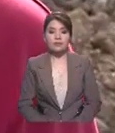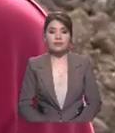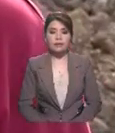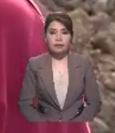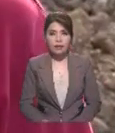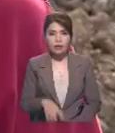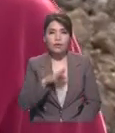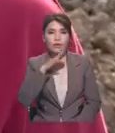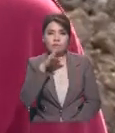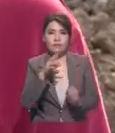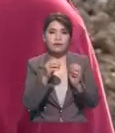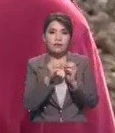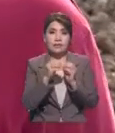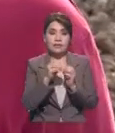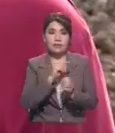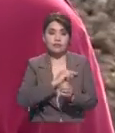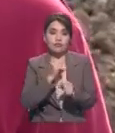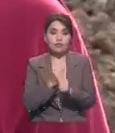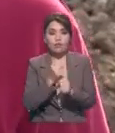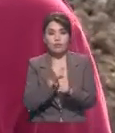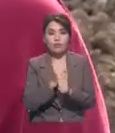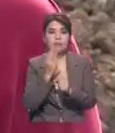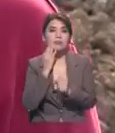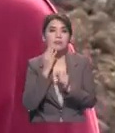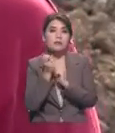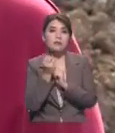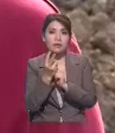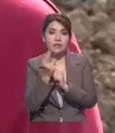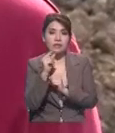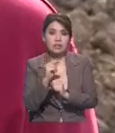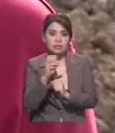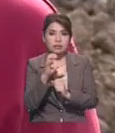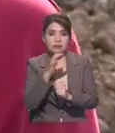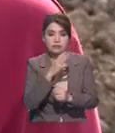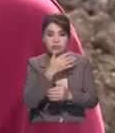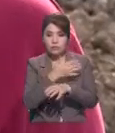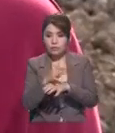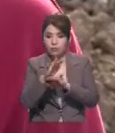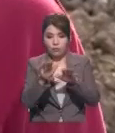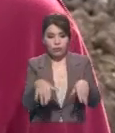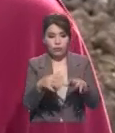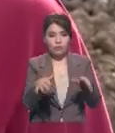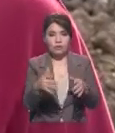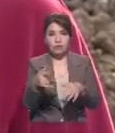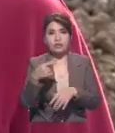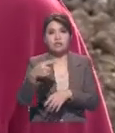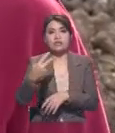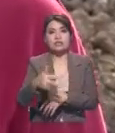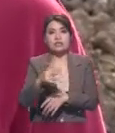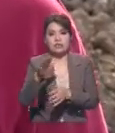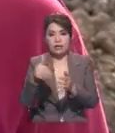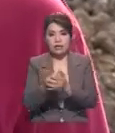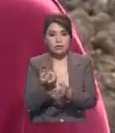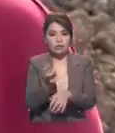Жұмысшылар таңертең сағат 10-да жұмыс істеп жатқан. Сағат 12-ге қарай келсем ешкім жоқ. Түскі асқа кетіп қалыпты. Міне сағат 1:30 болды. Әлі ешкім